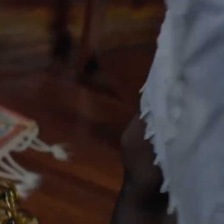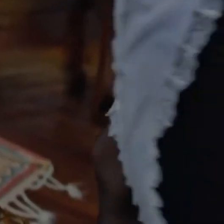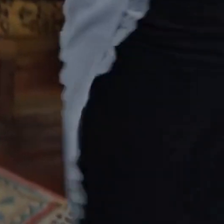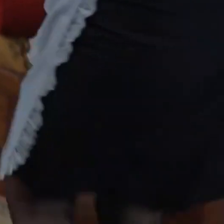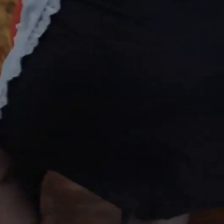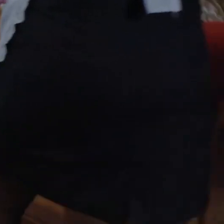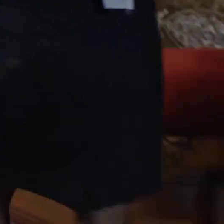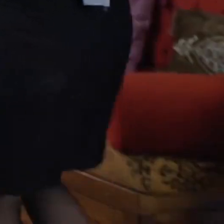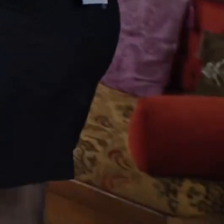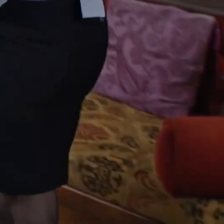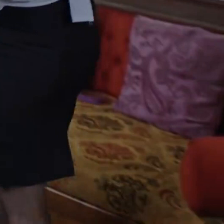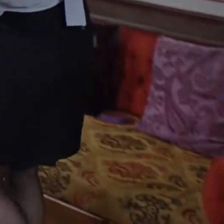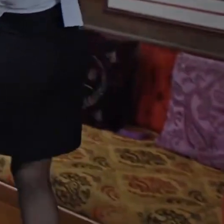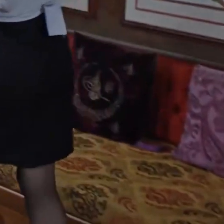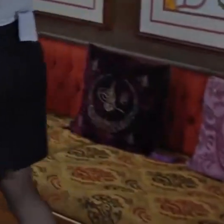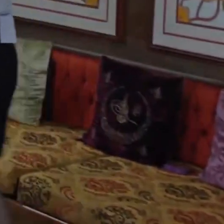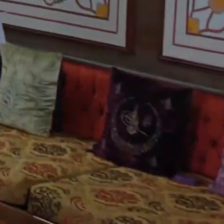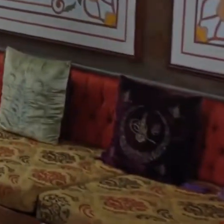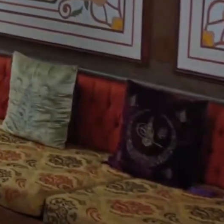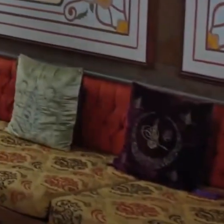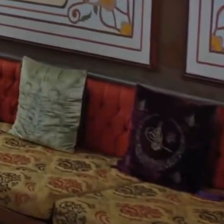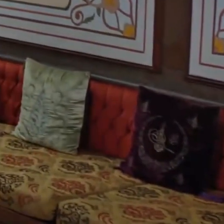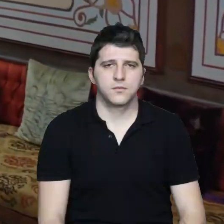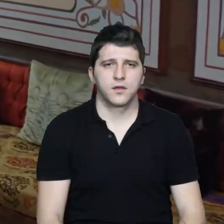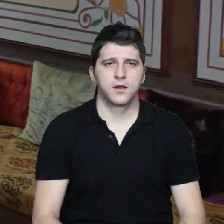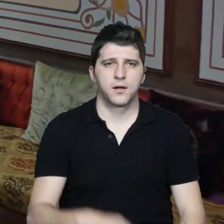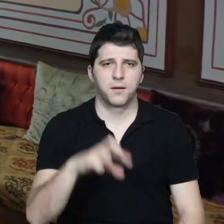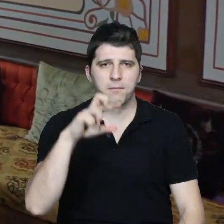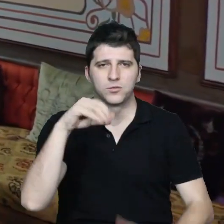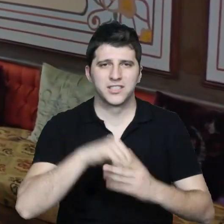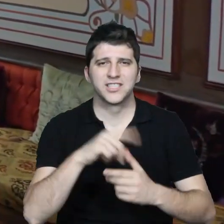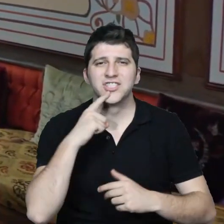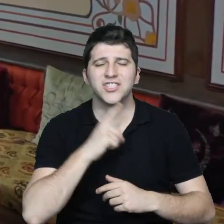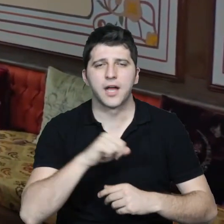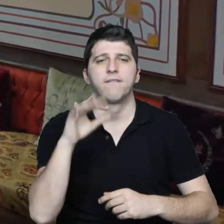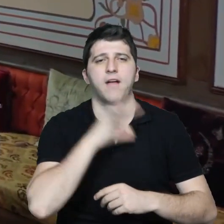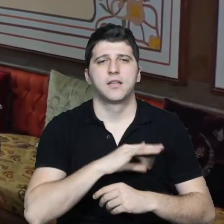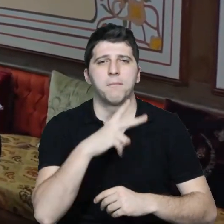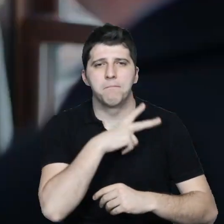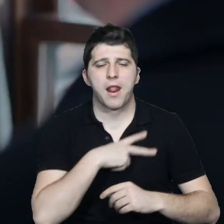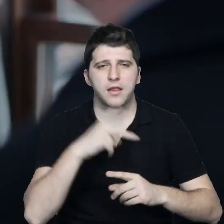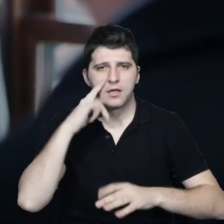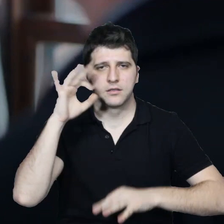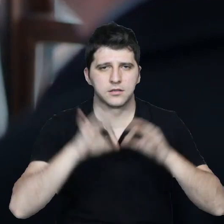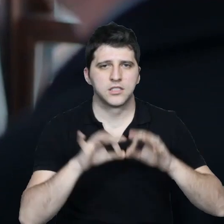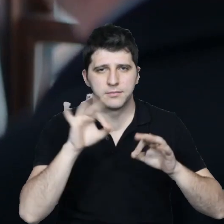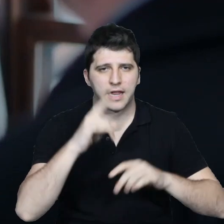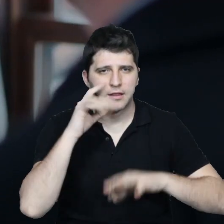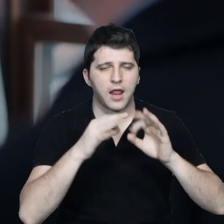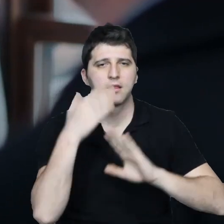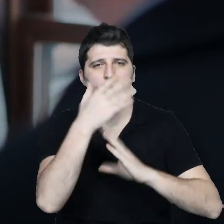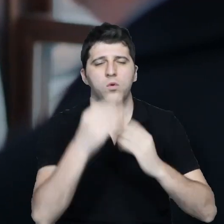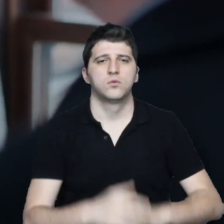Erol'un evinde odanın ortasında bir mangal. Pansiyon için yaptığınız şikayet işe yaradı. Belediye göz açtırmıyor. Şimdi denetlemeye